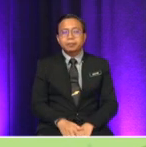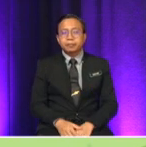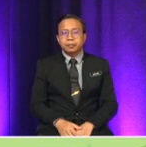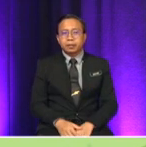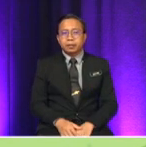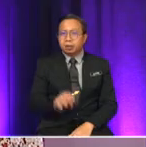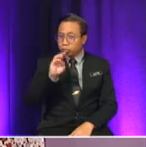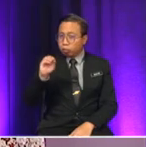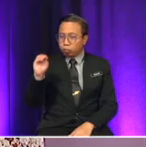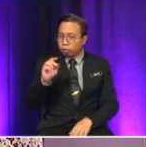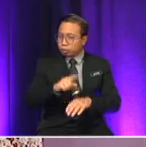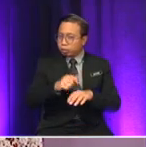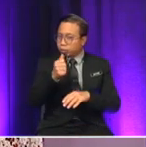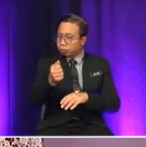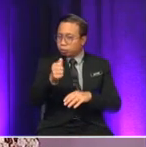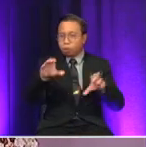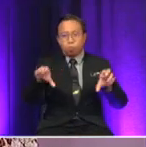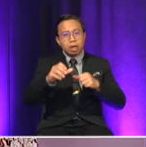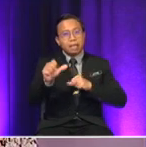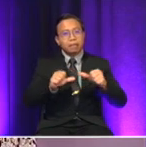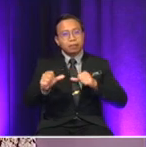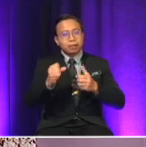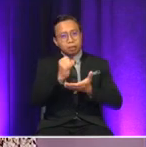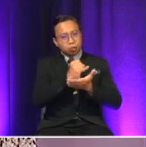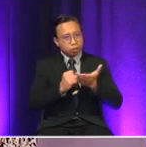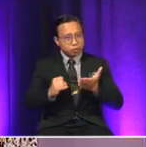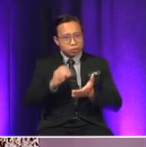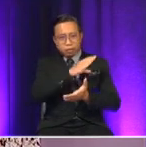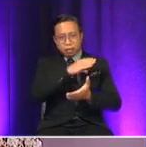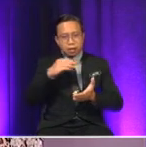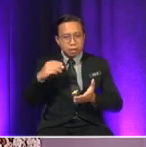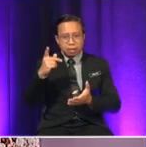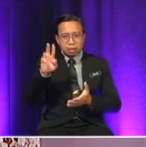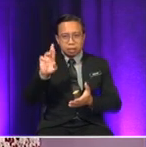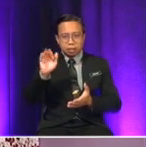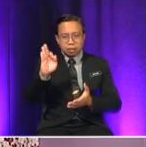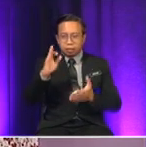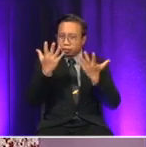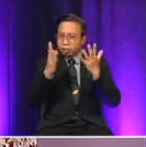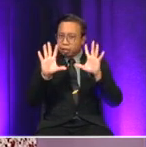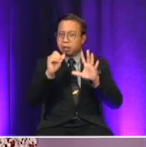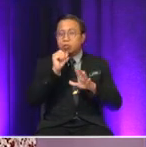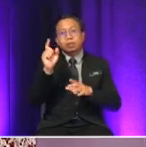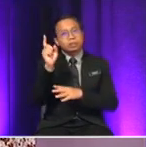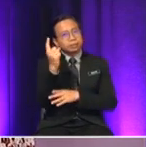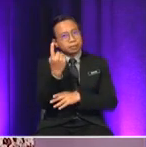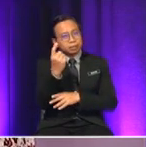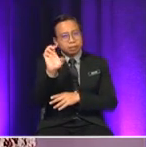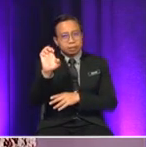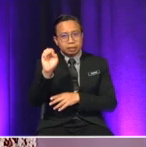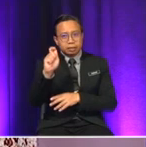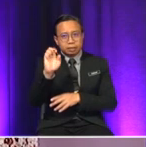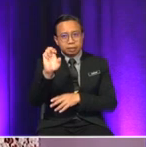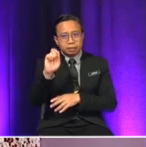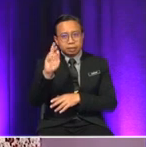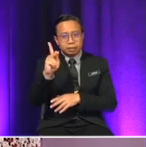murid-murid, sewaktu kamu menjalankan aktiviti lukisan dan juga kraf tangan, bukan sahaja perkembangan estetika dan